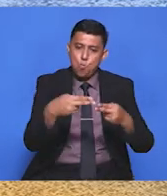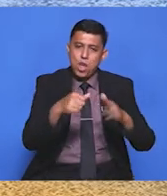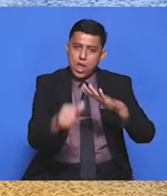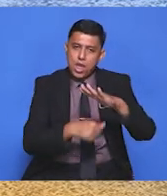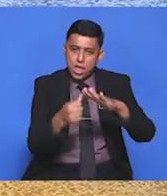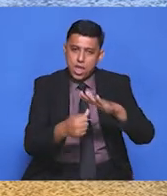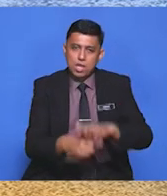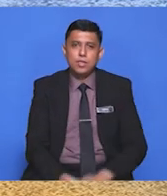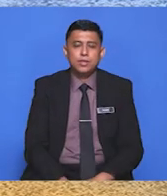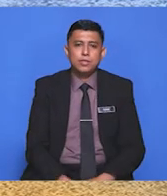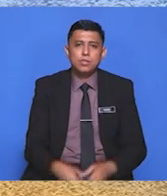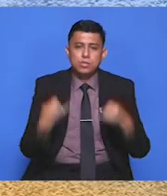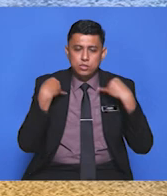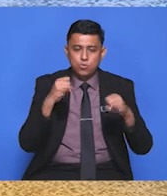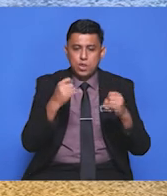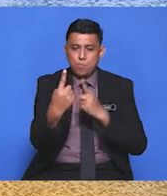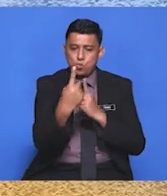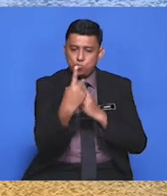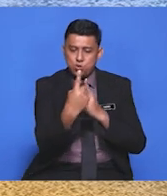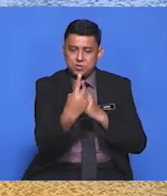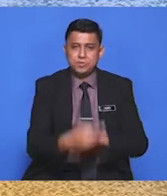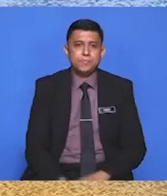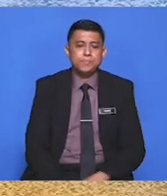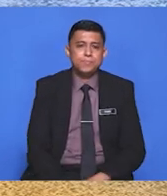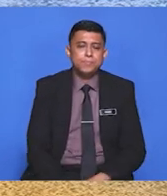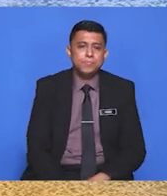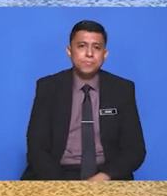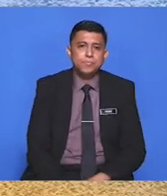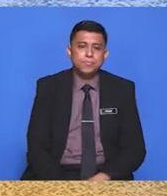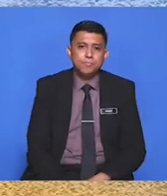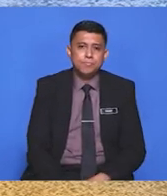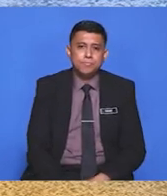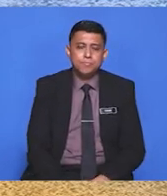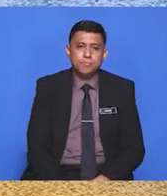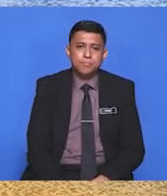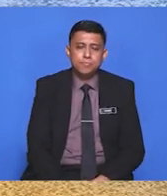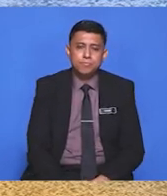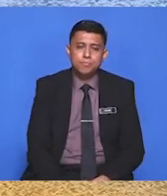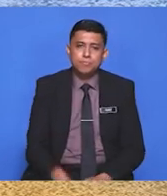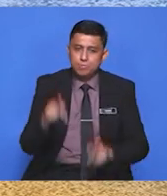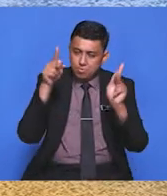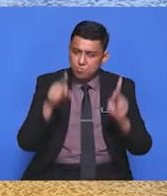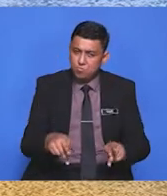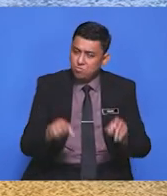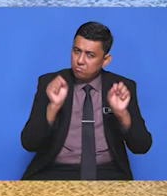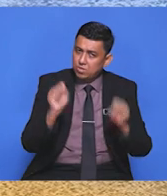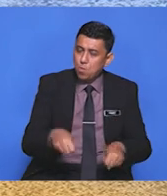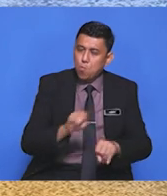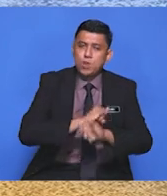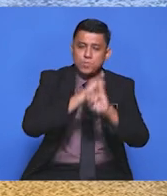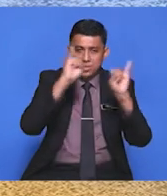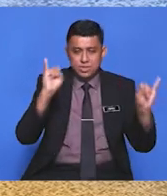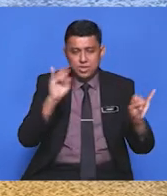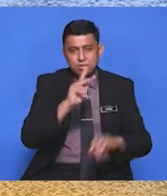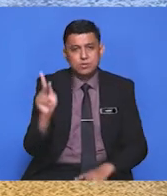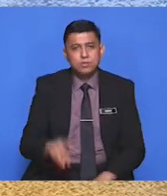dan jualan bersemuka. Kita sebut sebagai direct selling lah. Pelajar perlu boleh menjelaskan